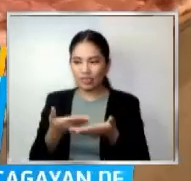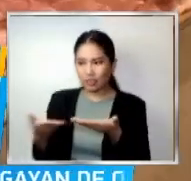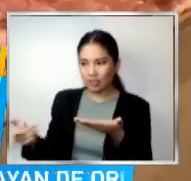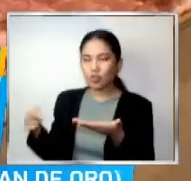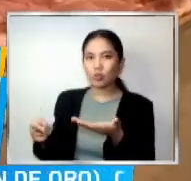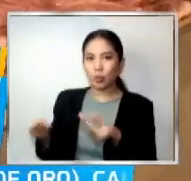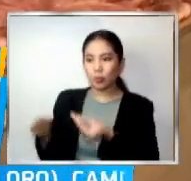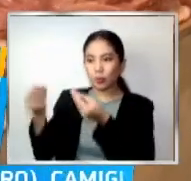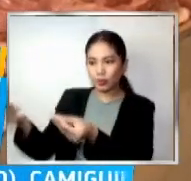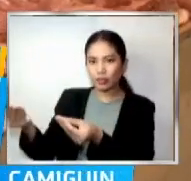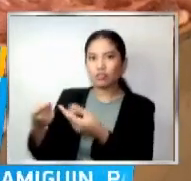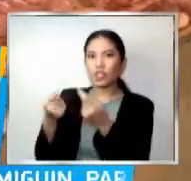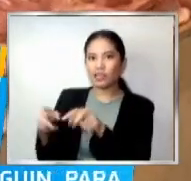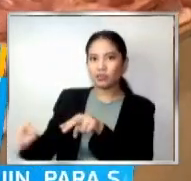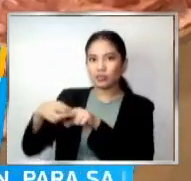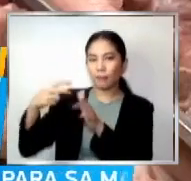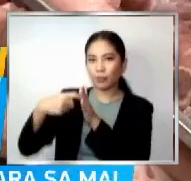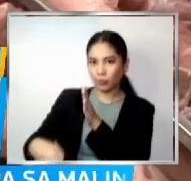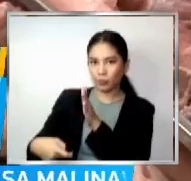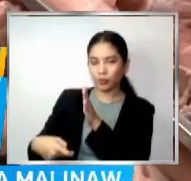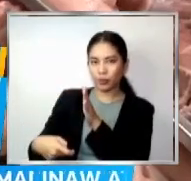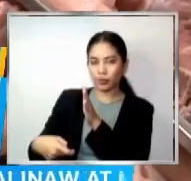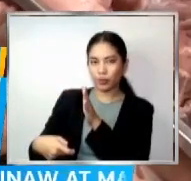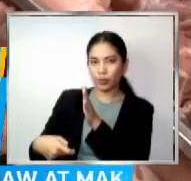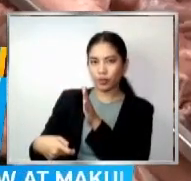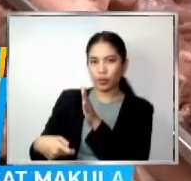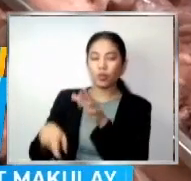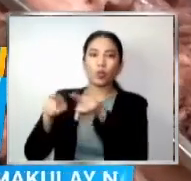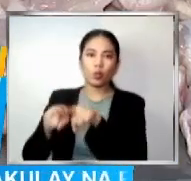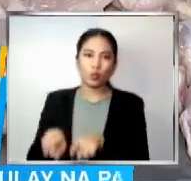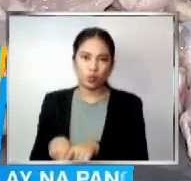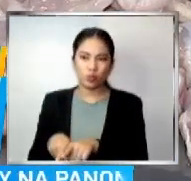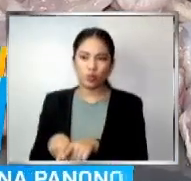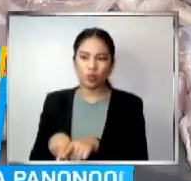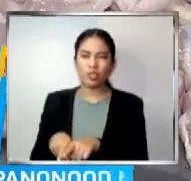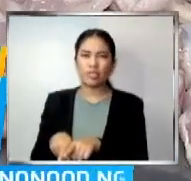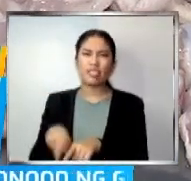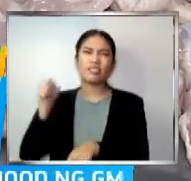to stop. On the other hand, it's very anti-consumer.